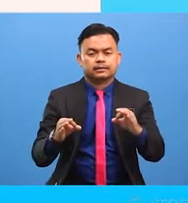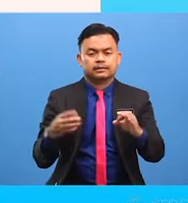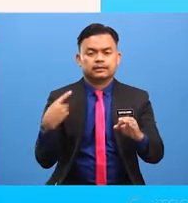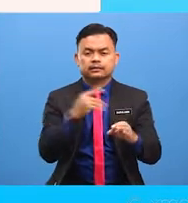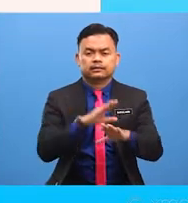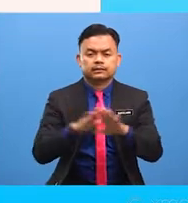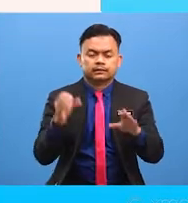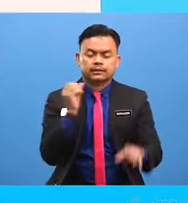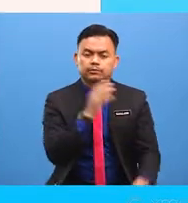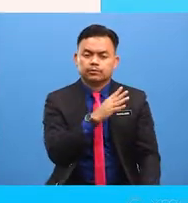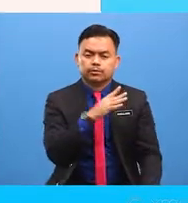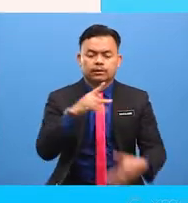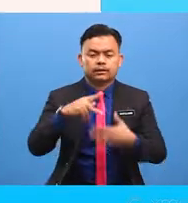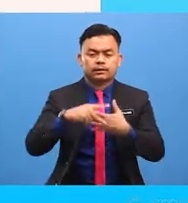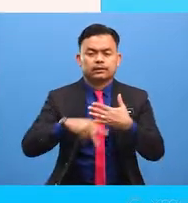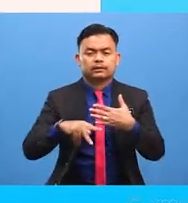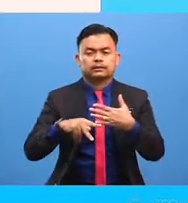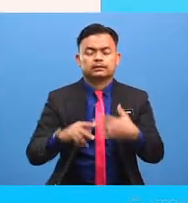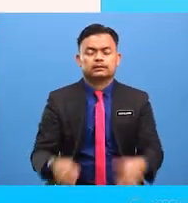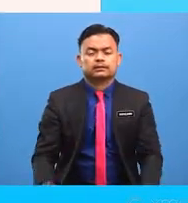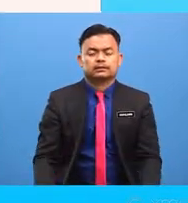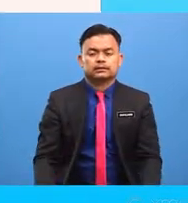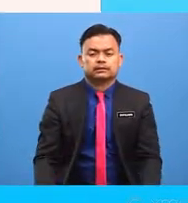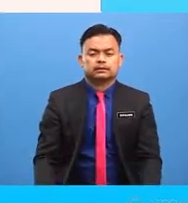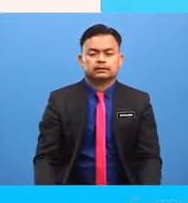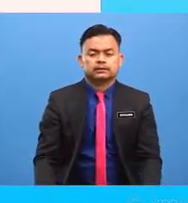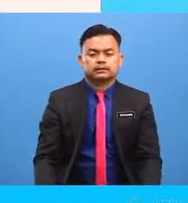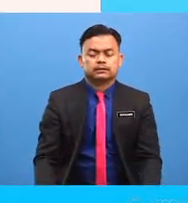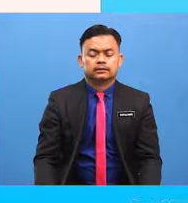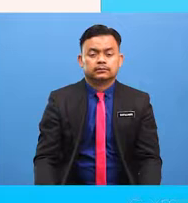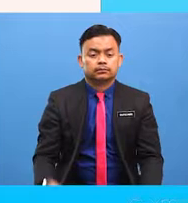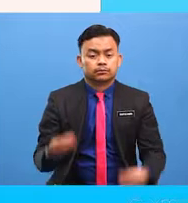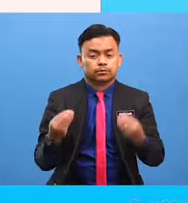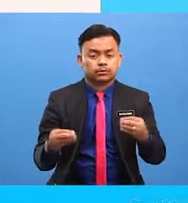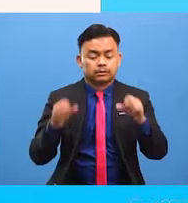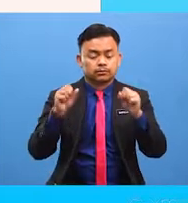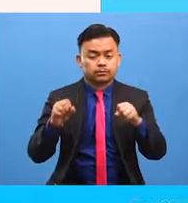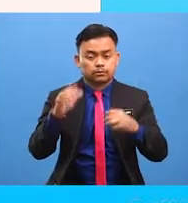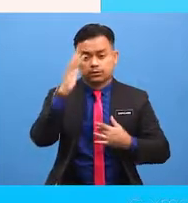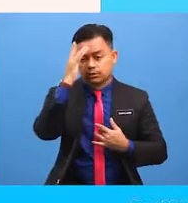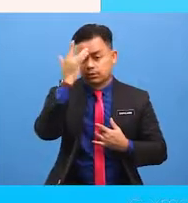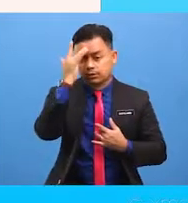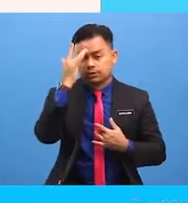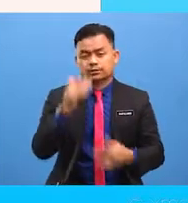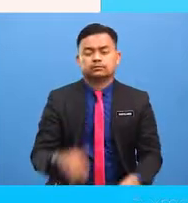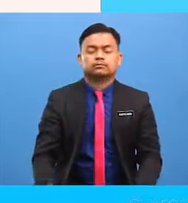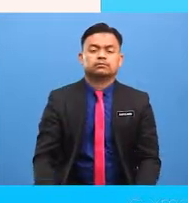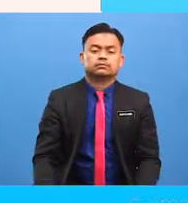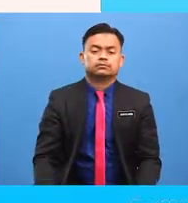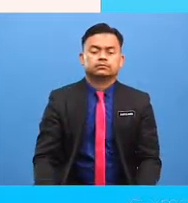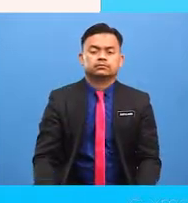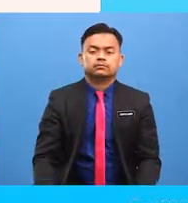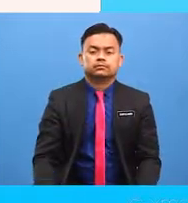dengan sepatutnya, kita berkemungkinan boleh menghidap penyakit batu karang dan kencing